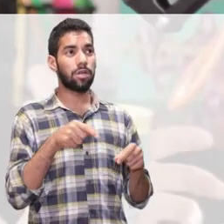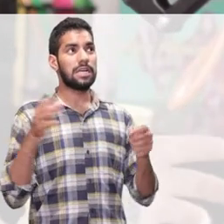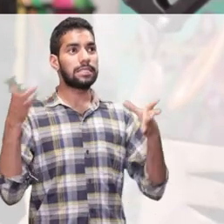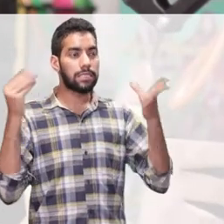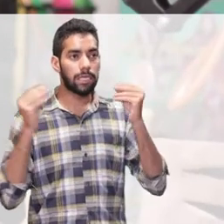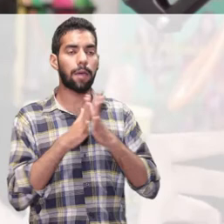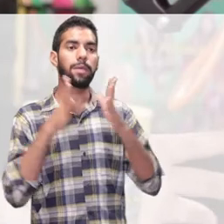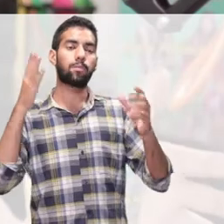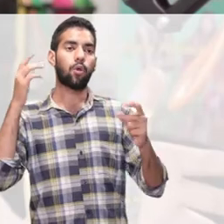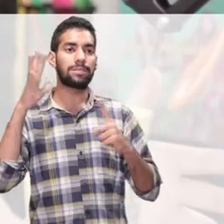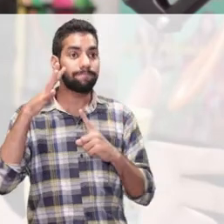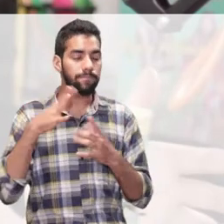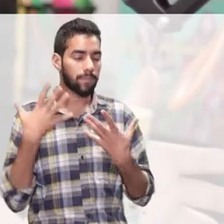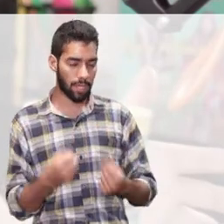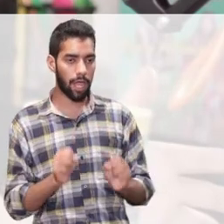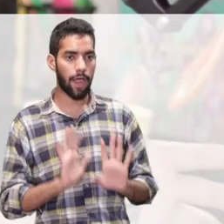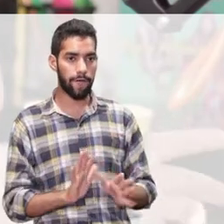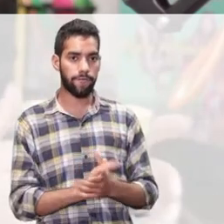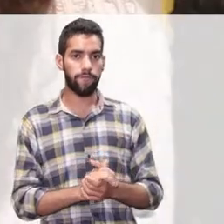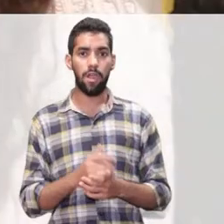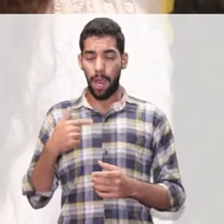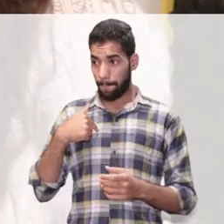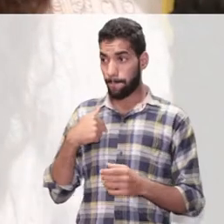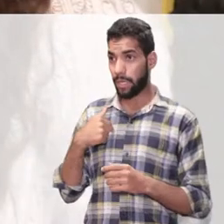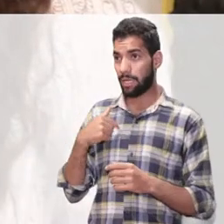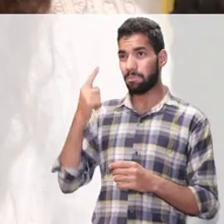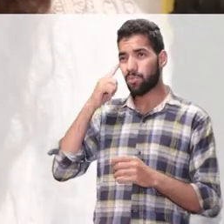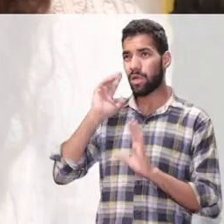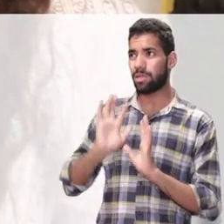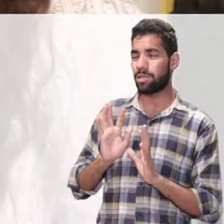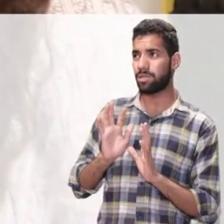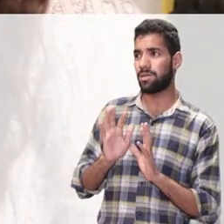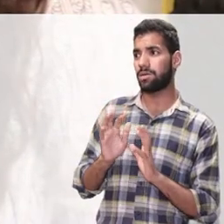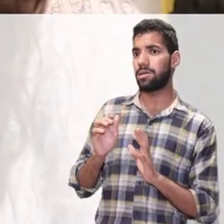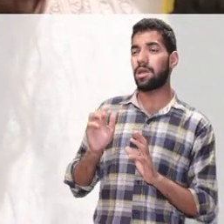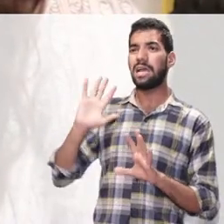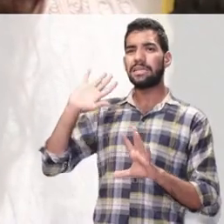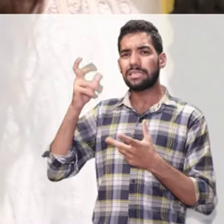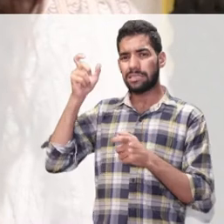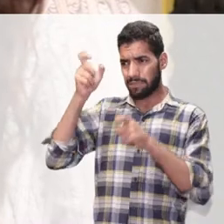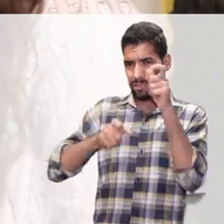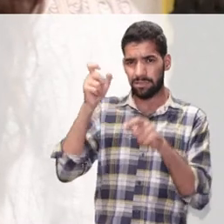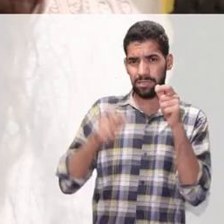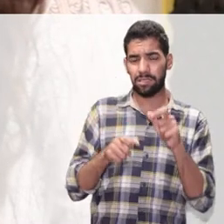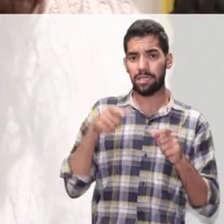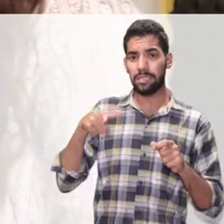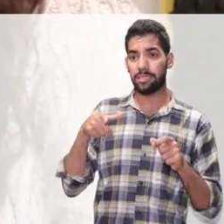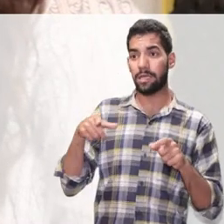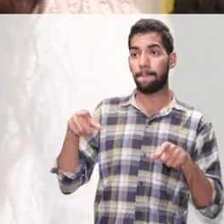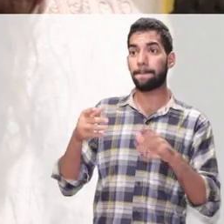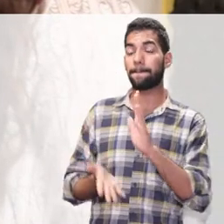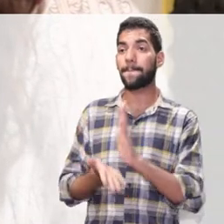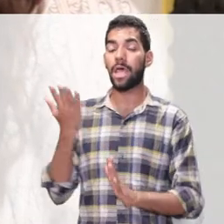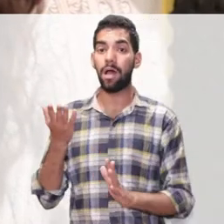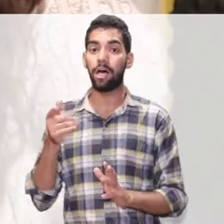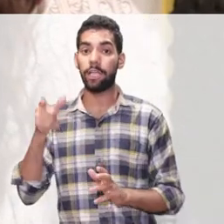2012 ओपनली एक तु ही राम है मेरे ख्याल से आप किसी इंसान के साथ इससे बड़ी जाति नहीं कर